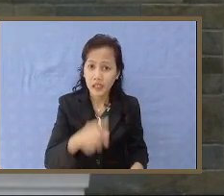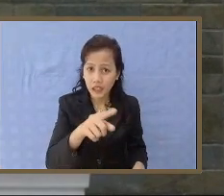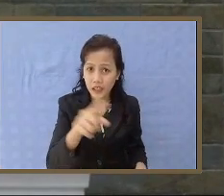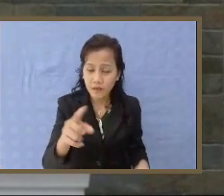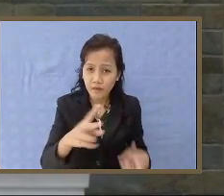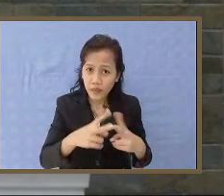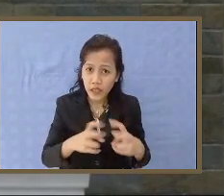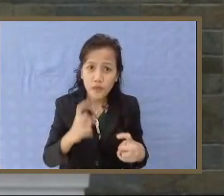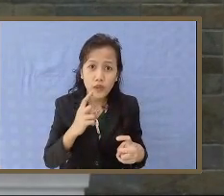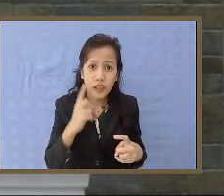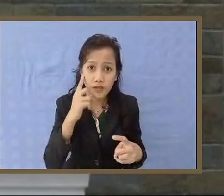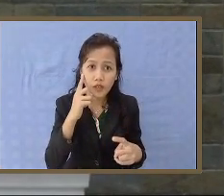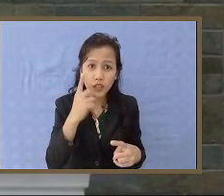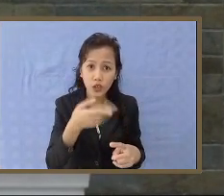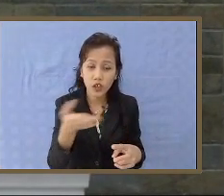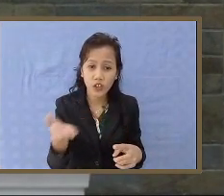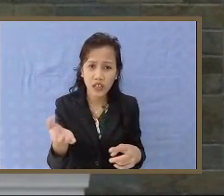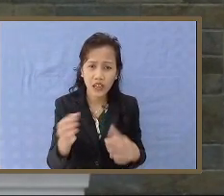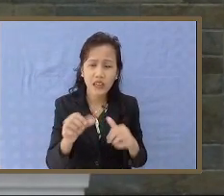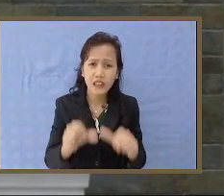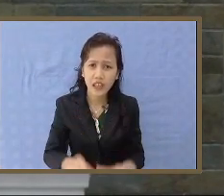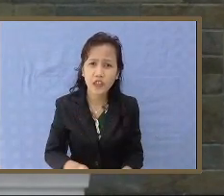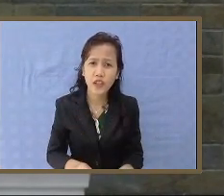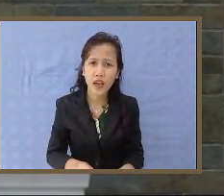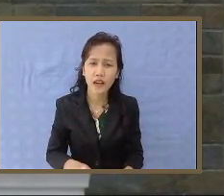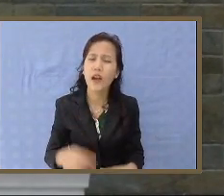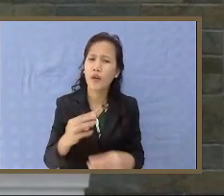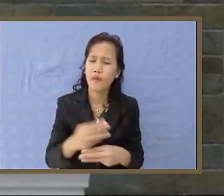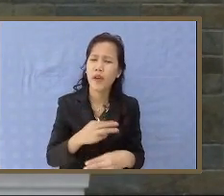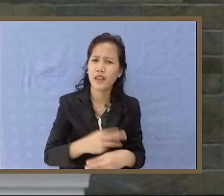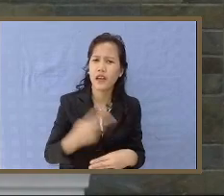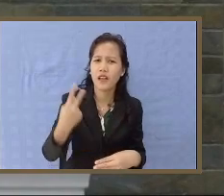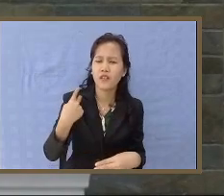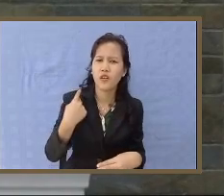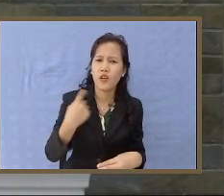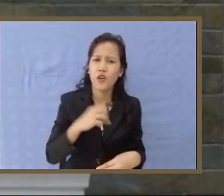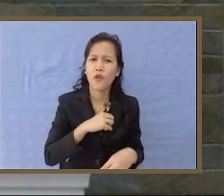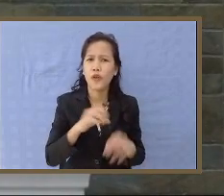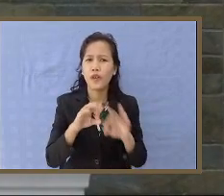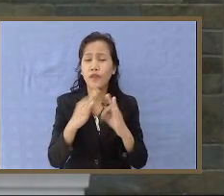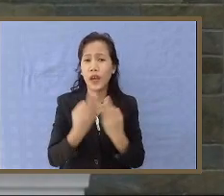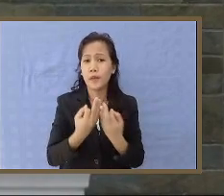ninyo sa loob ng family during your time with God.